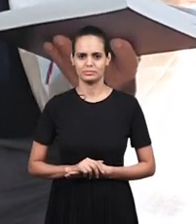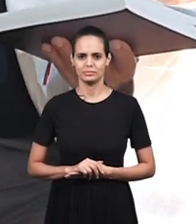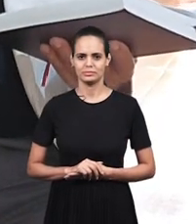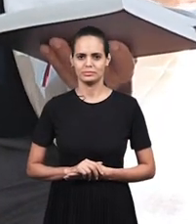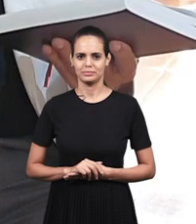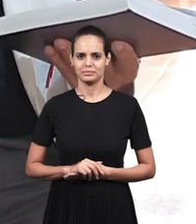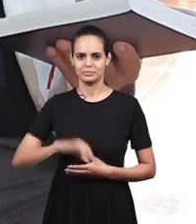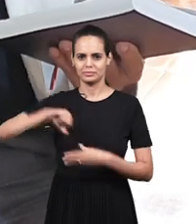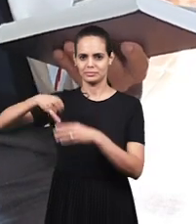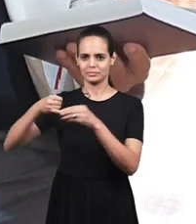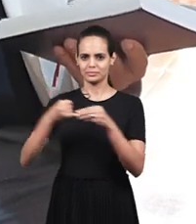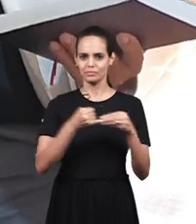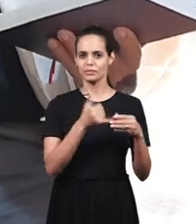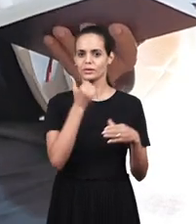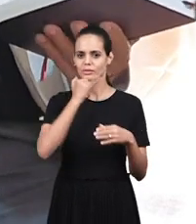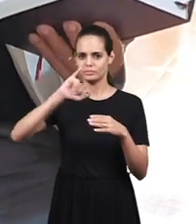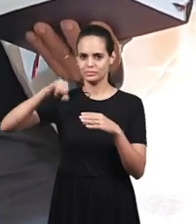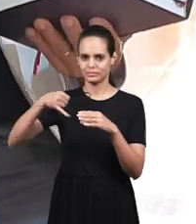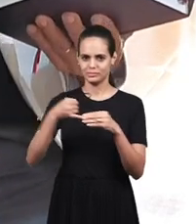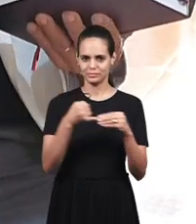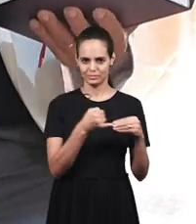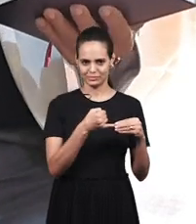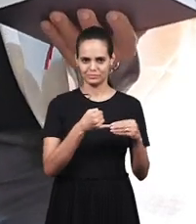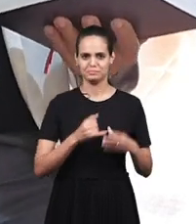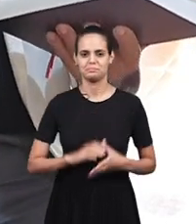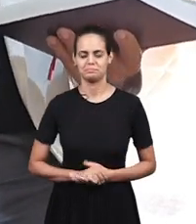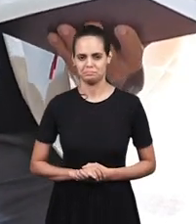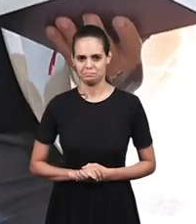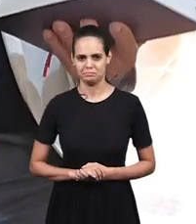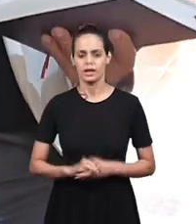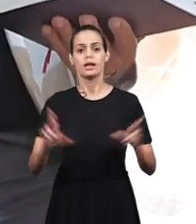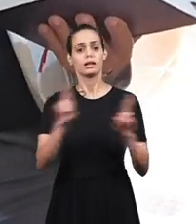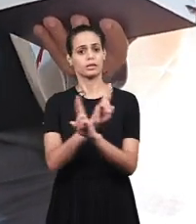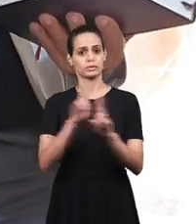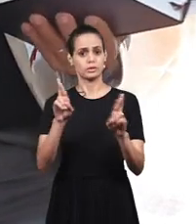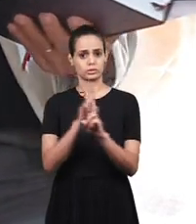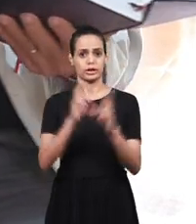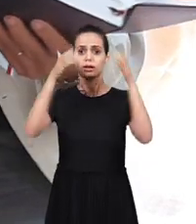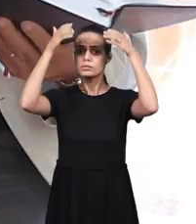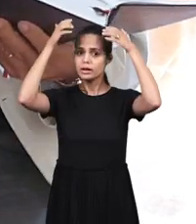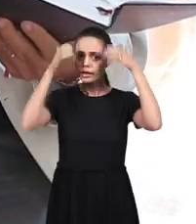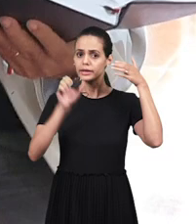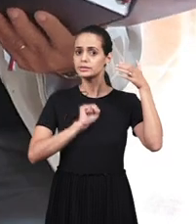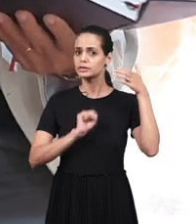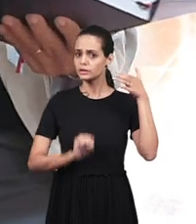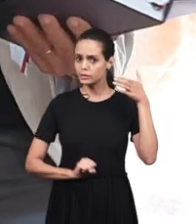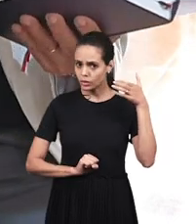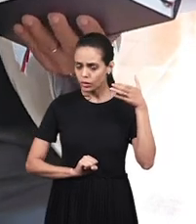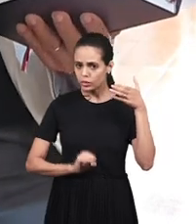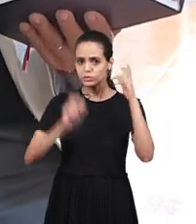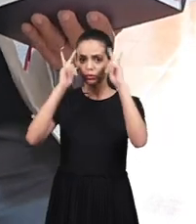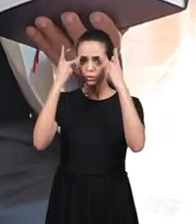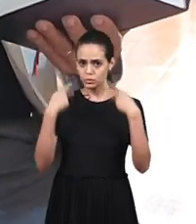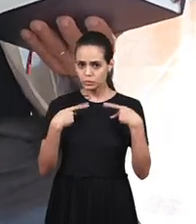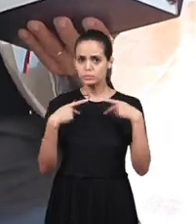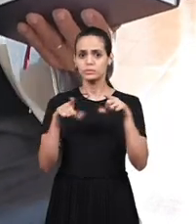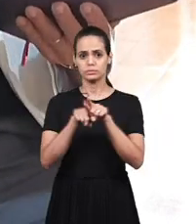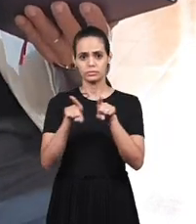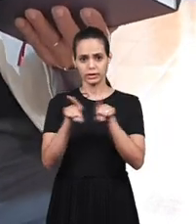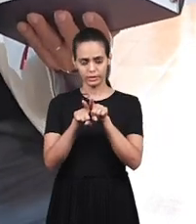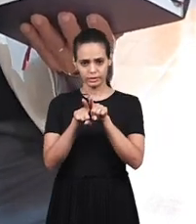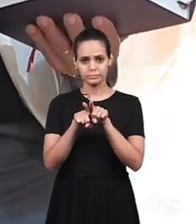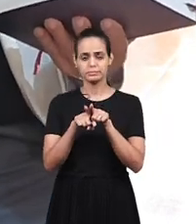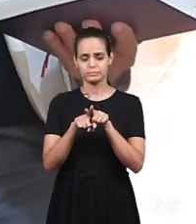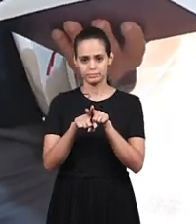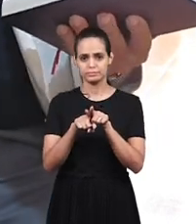еще многие образы. Это те характеристики, да? Мы посмотрим еще на том, что как прообразы цари,